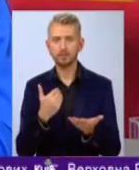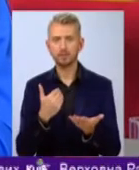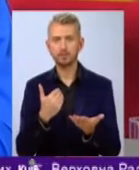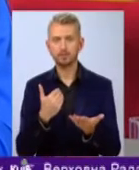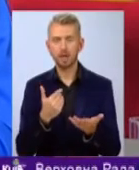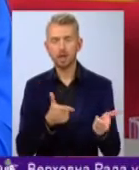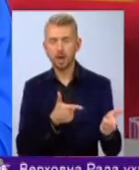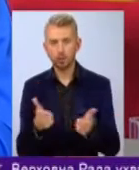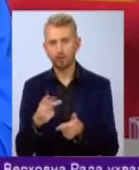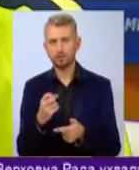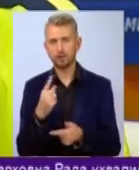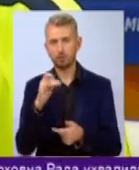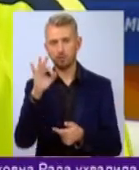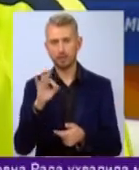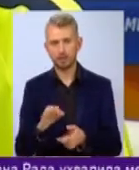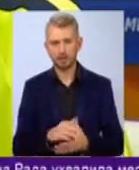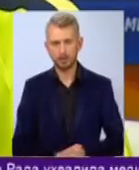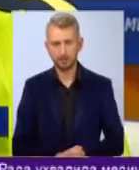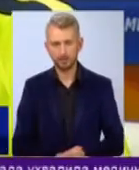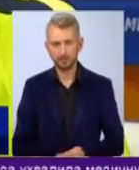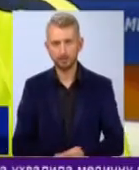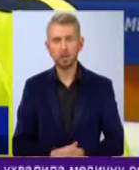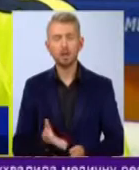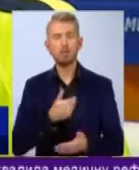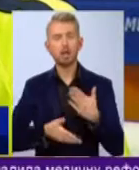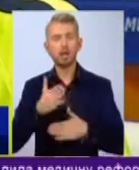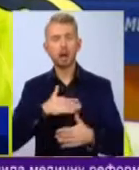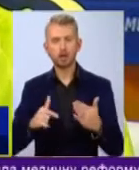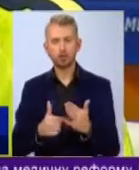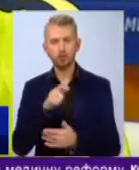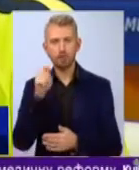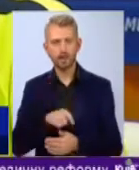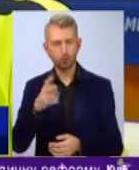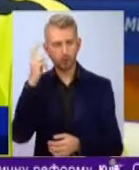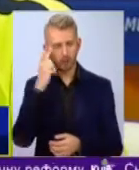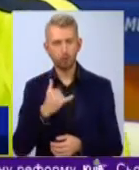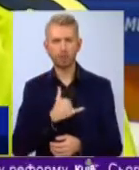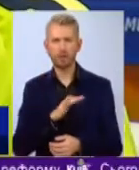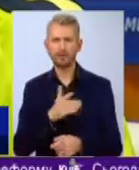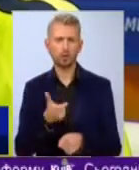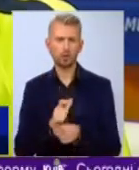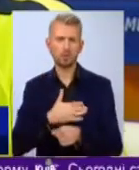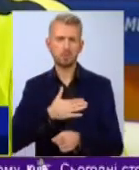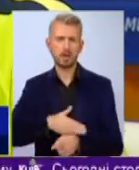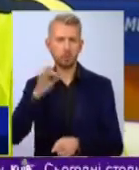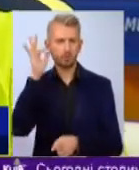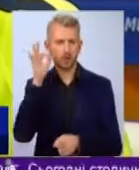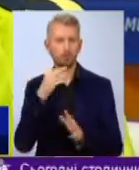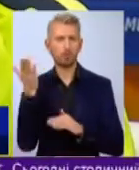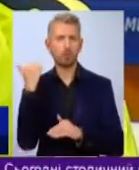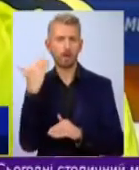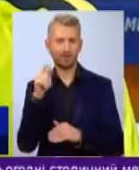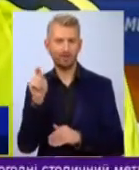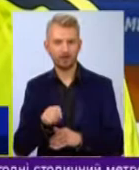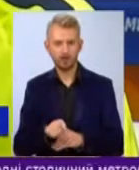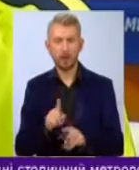подходить готовыми на 100%. Ми раді знову приїхати до Києва. У нас не дуже приємні спогади про попередній візит.